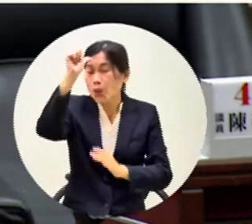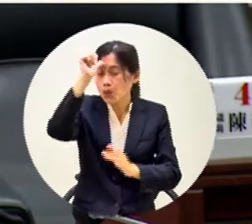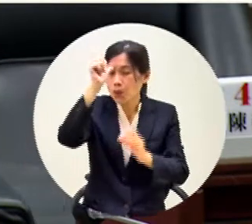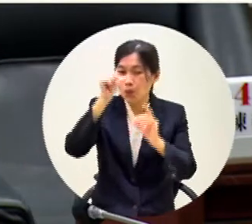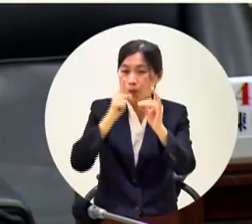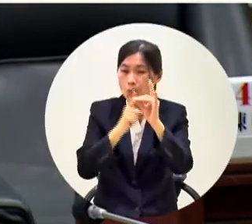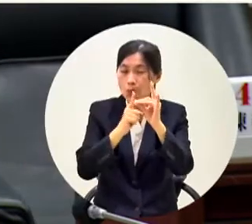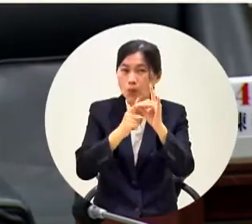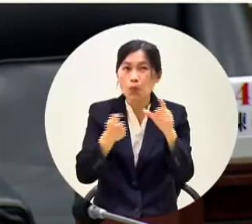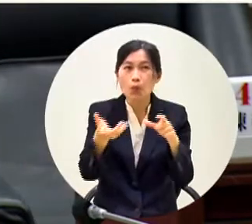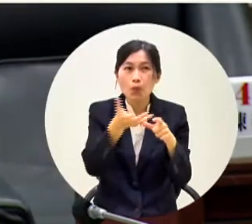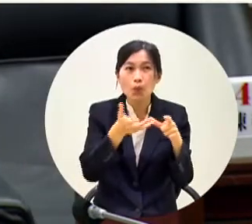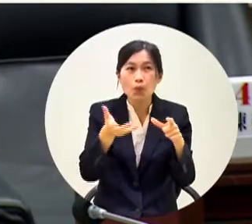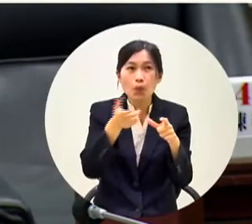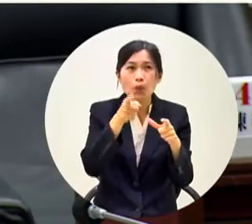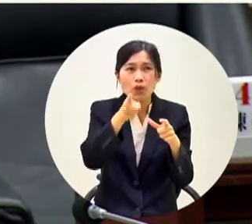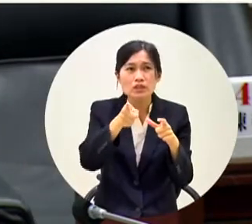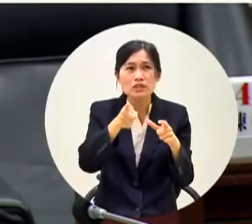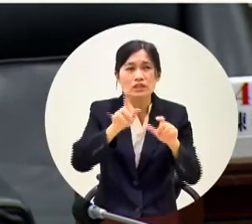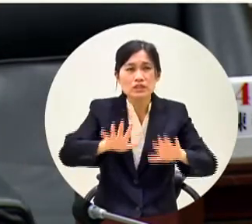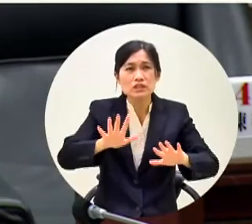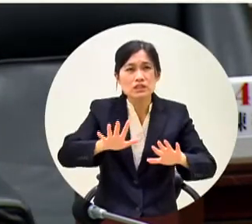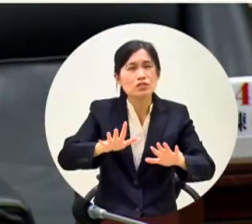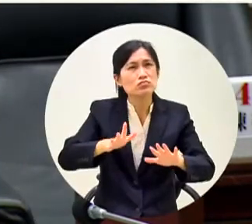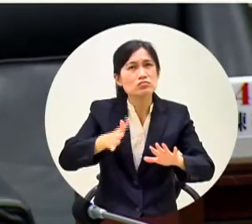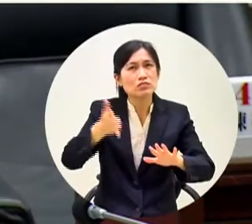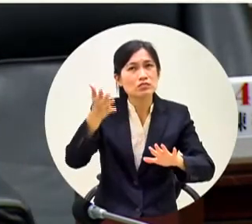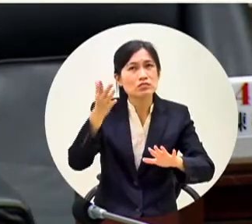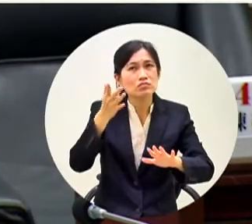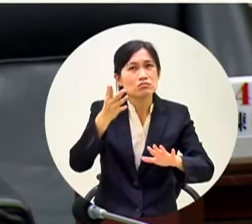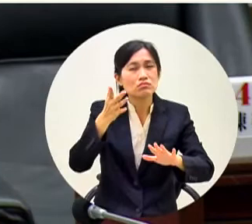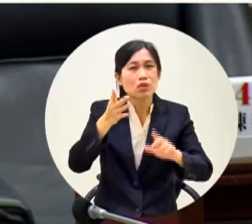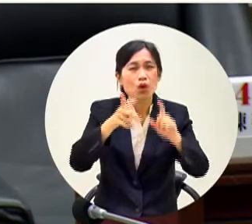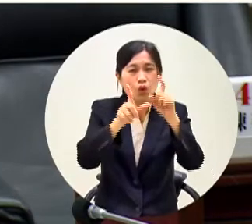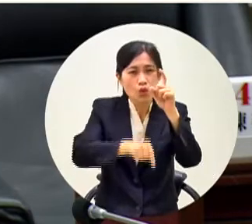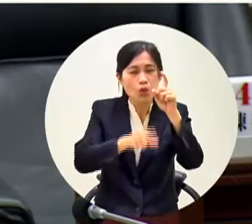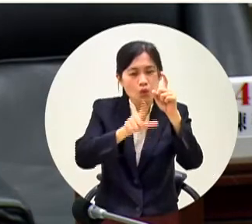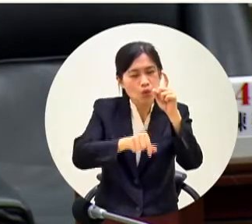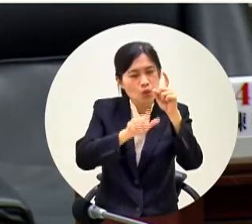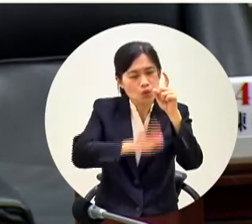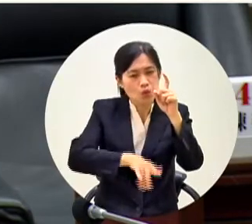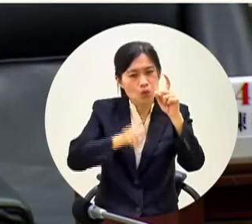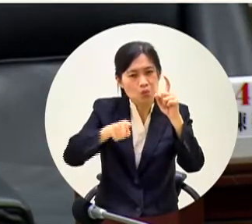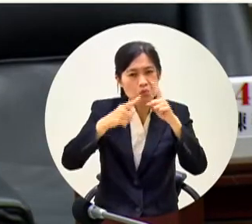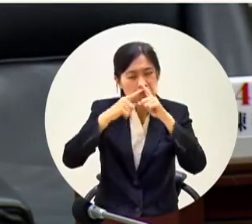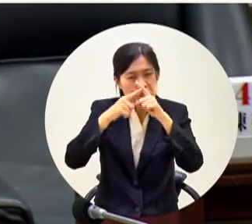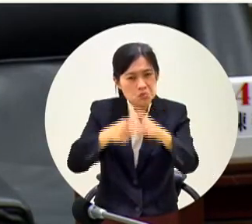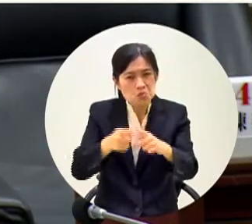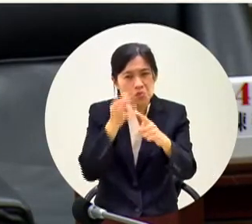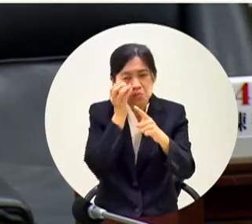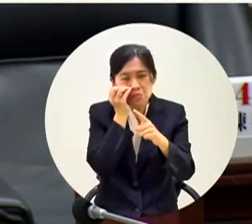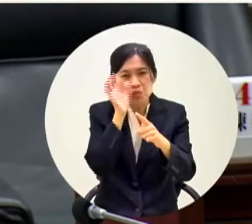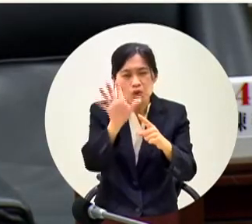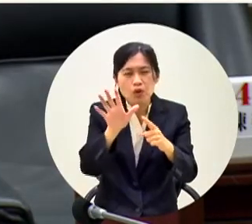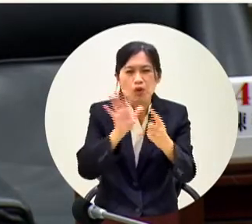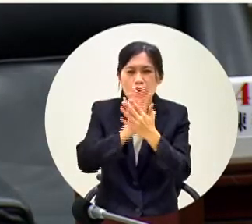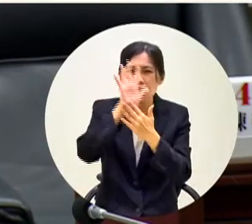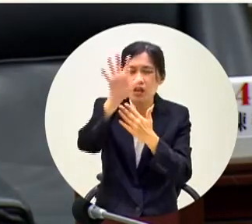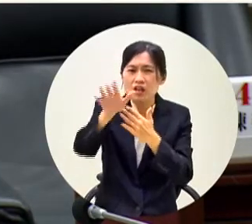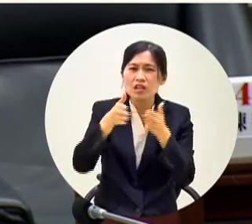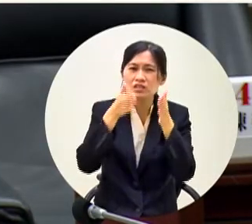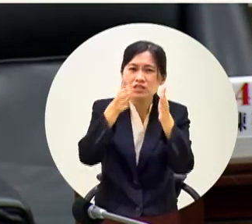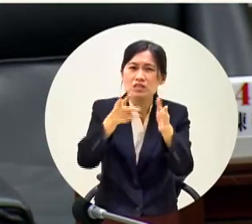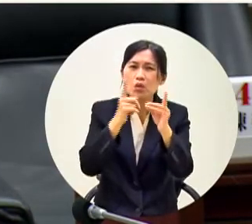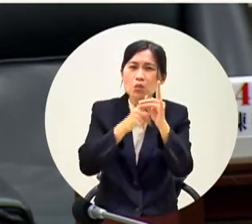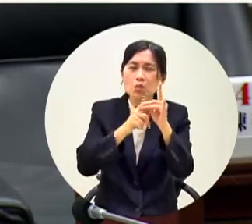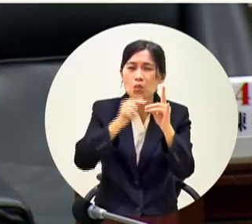你嘛有这个月啊，顶个月月底你有机会看过嘛？啊，你未来对这个观音湖？的看法，